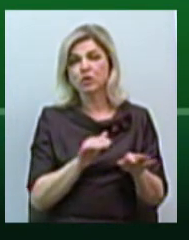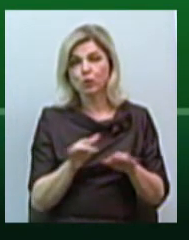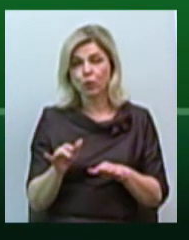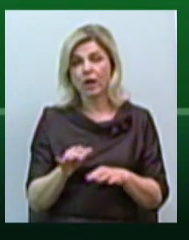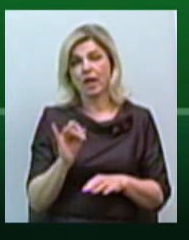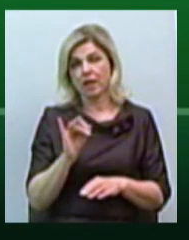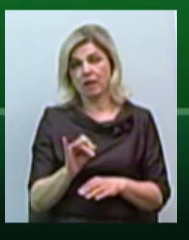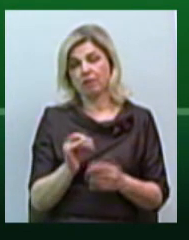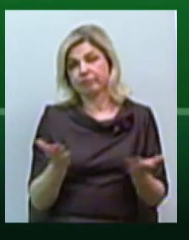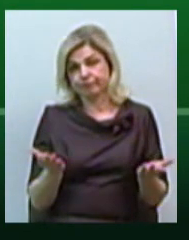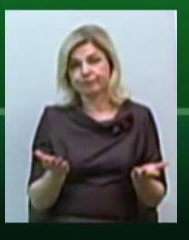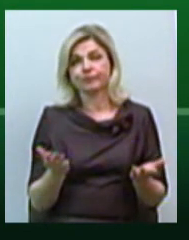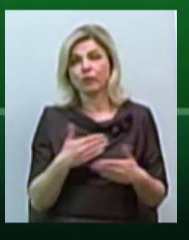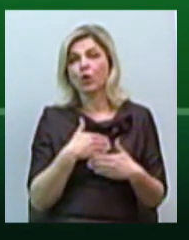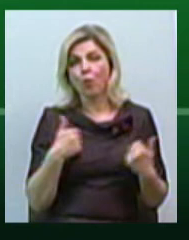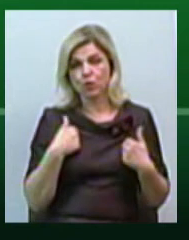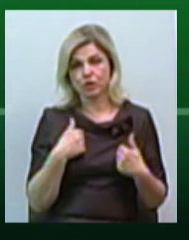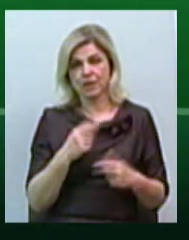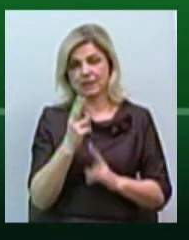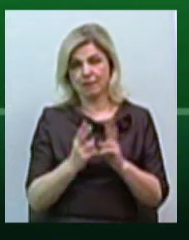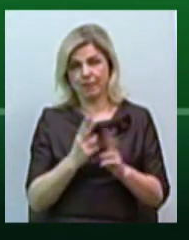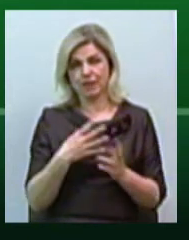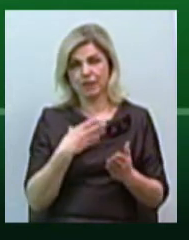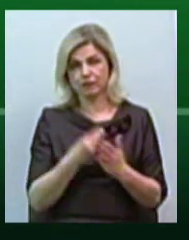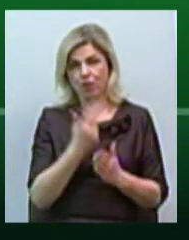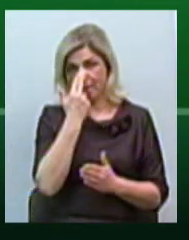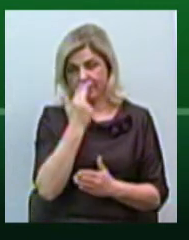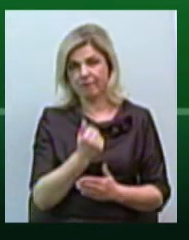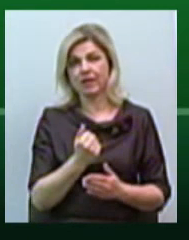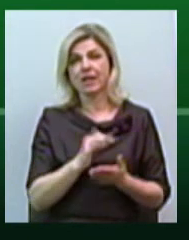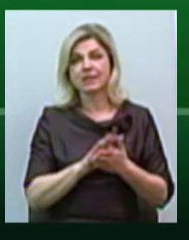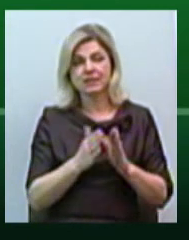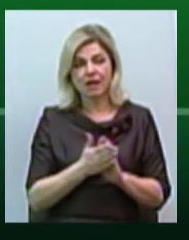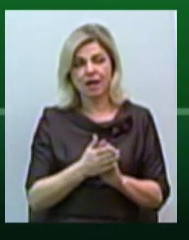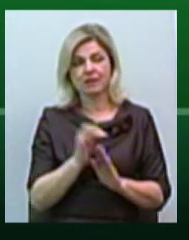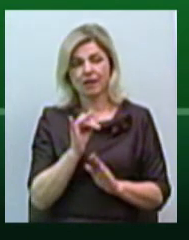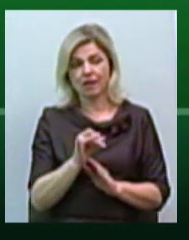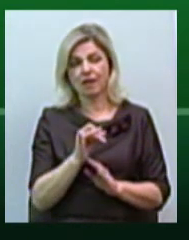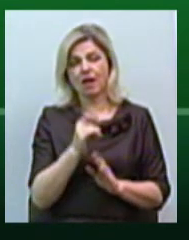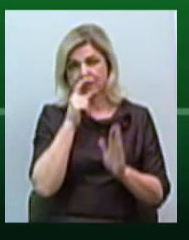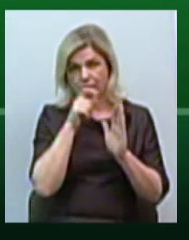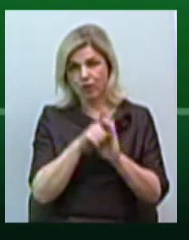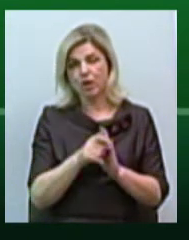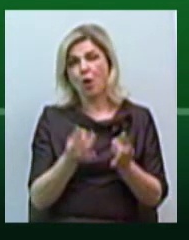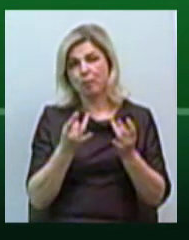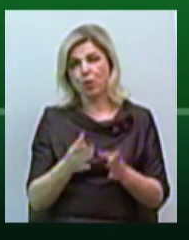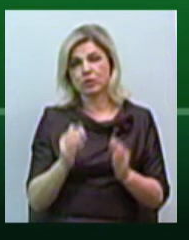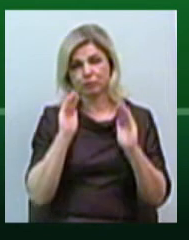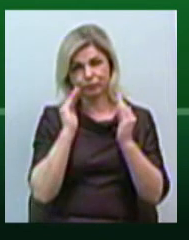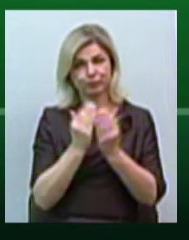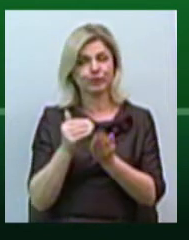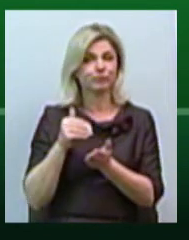і відповідно не хочеться змінювати свій звичний стан речей, заглиблюватися у якийсь негатив, простіше від усього відмежуватися,